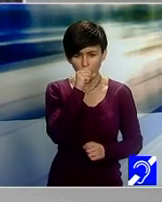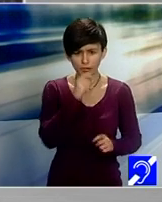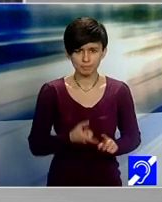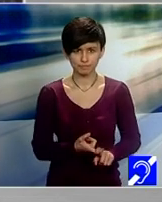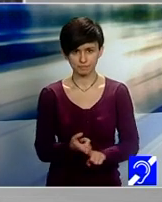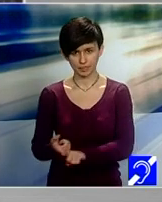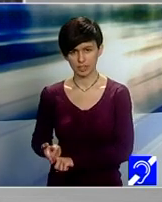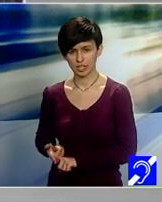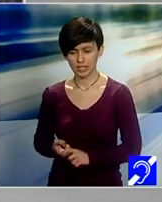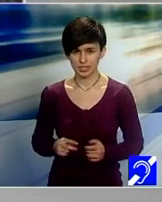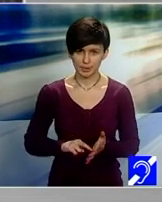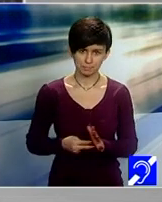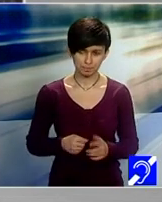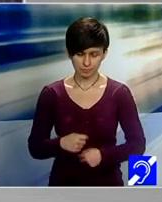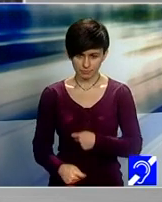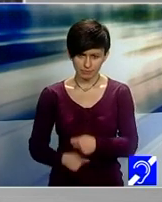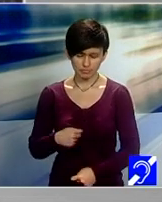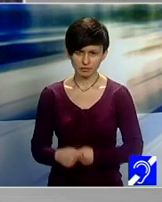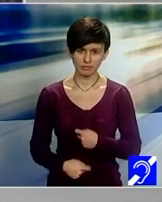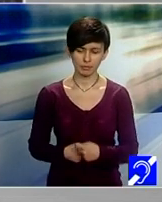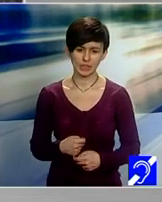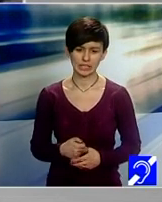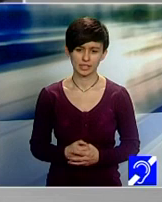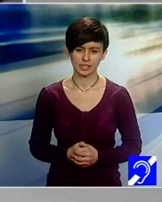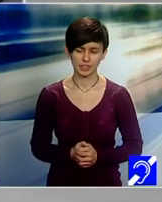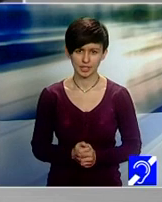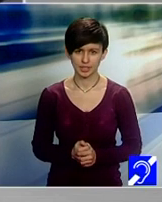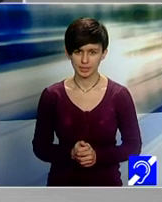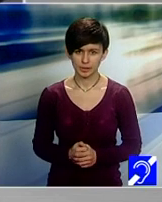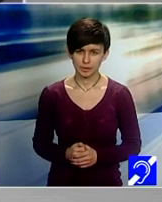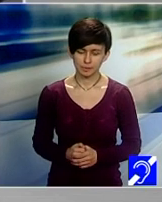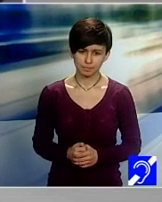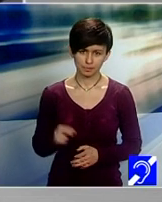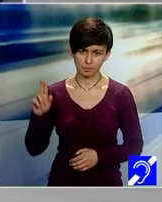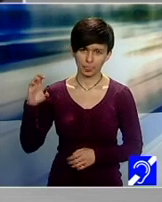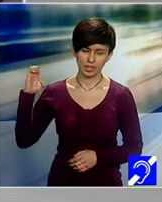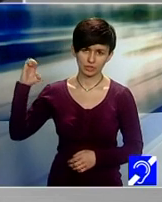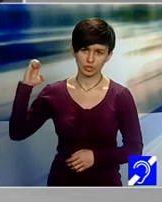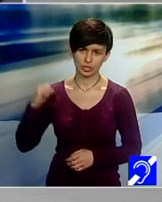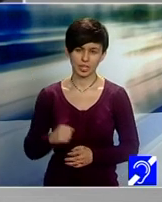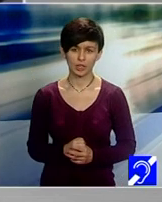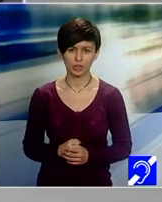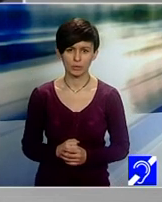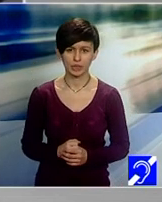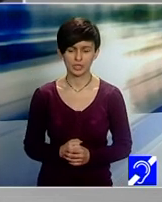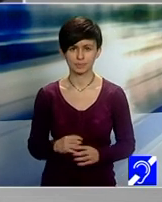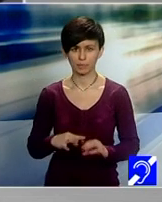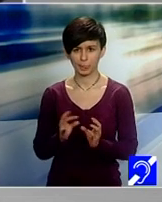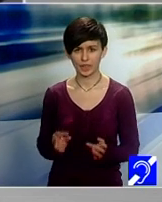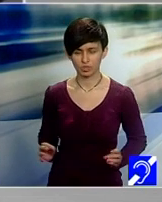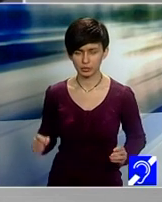tradusă pentru toată lumea înseamnă umanizați creditul, a spus Uniunea Europeană. În România de-abia acum au început să se